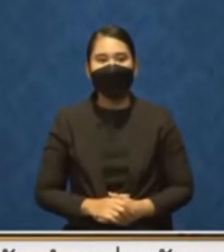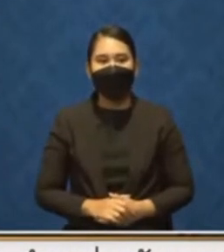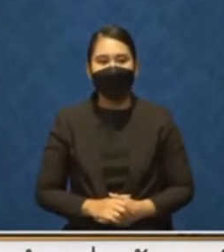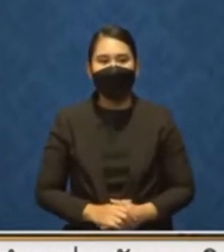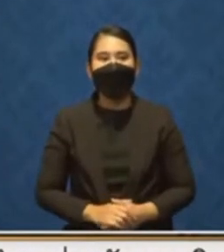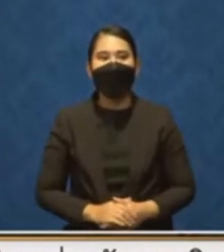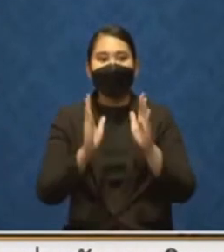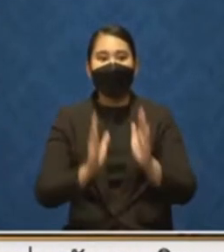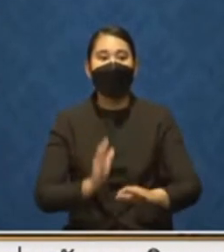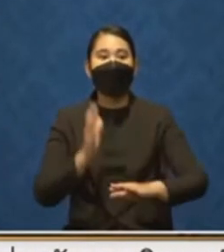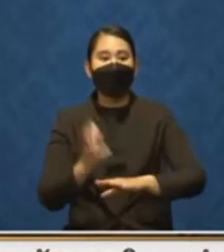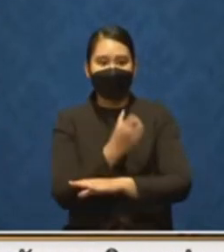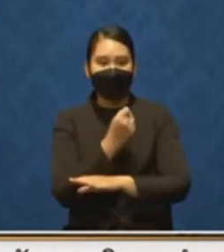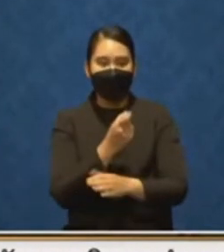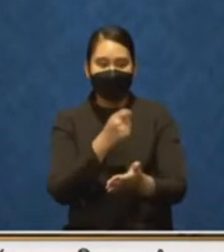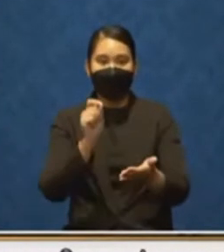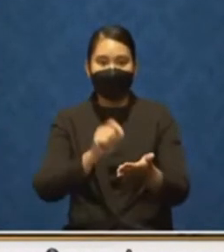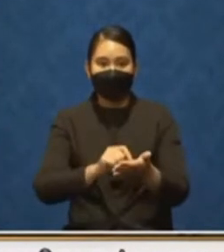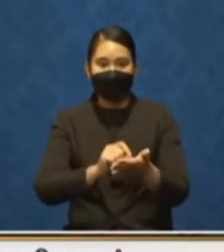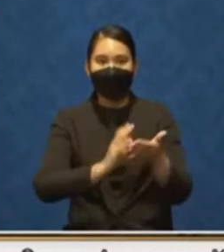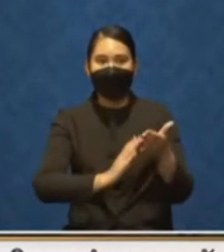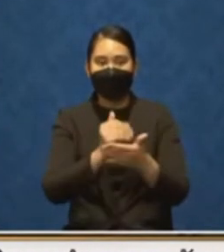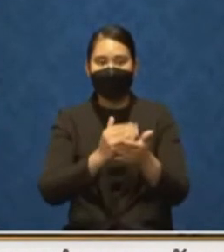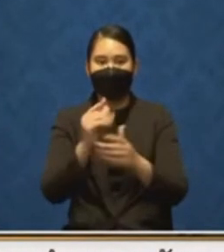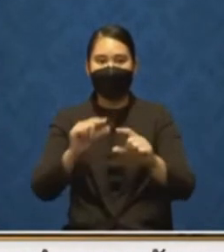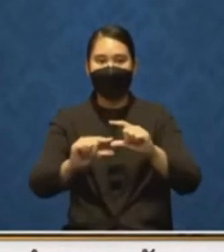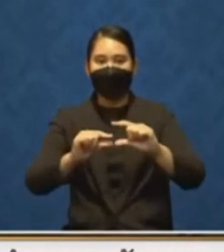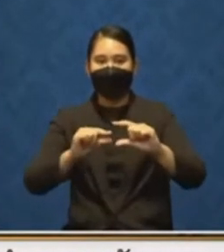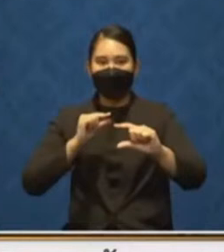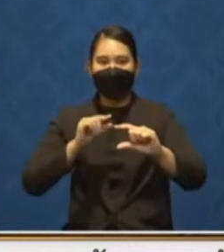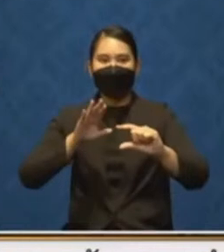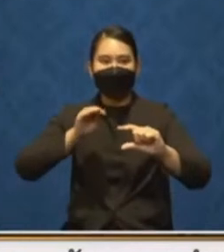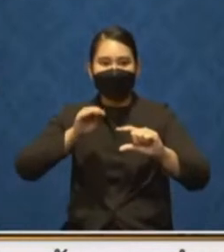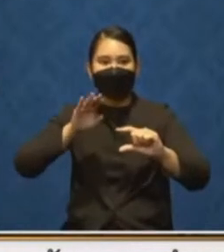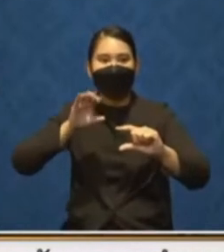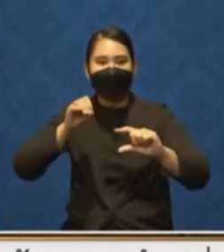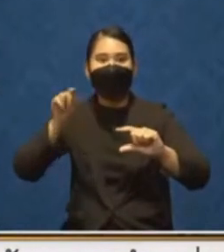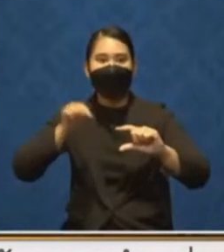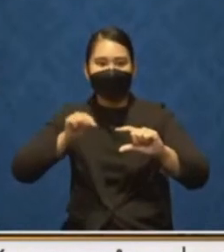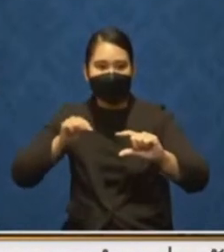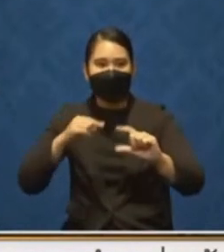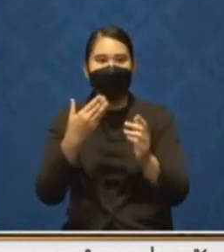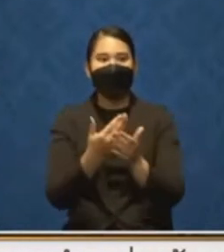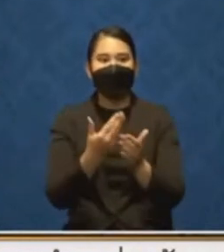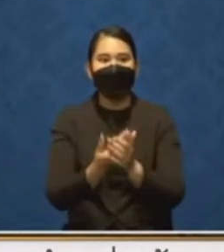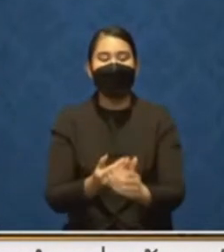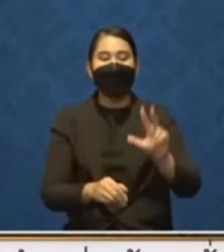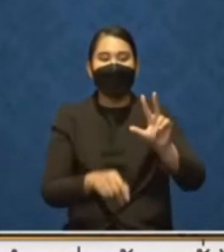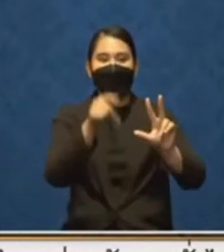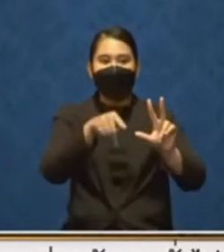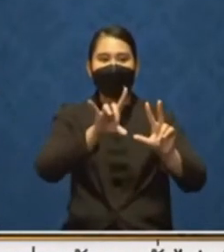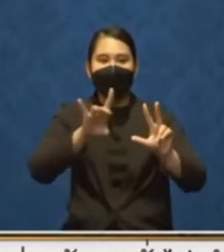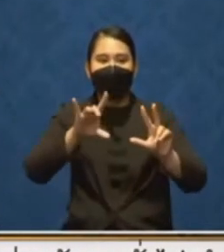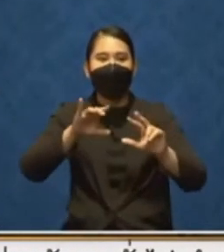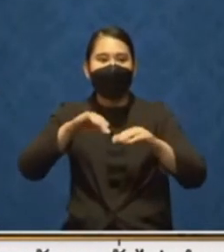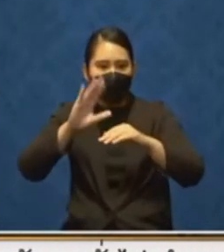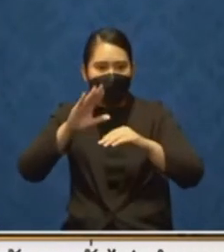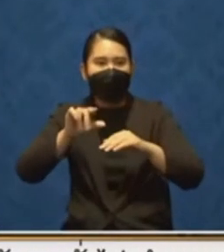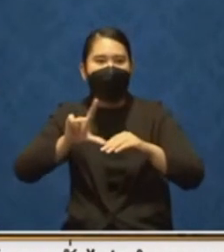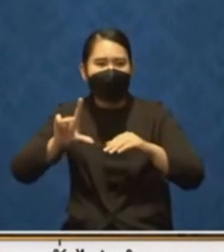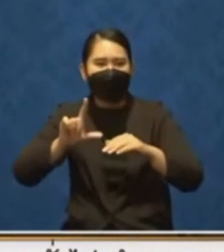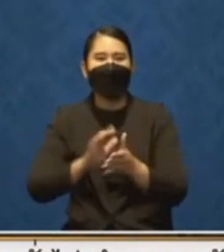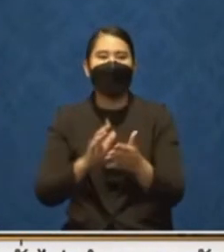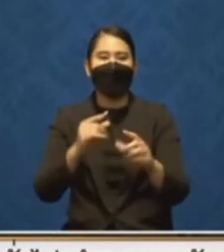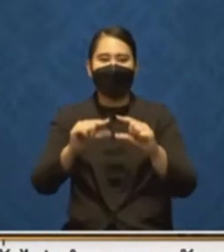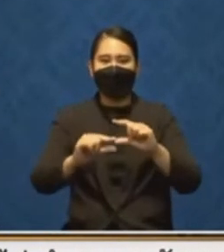และกินหัวคิวกัน 4 50%งบพันแปดร้อยล้านแต่กินกันไป 900กว่าล้านo o